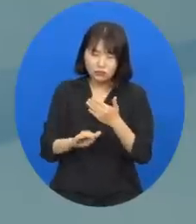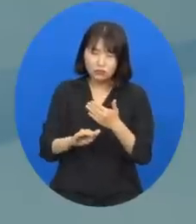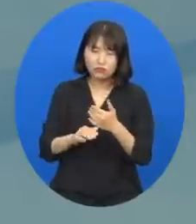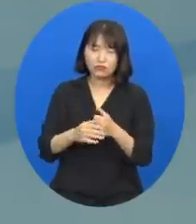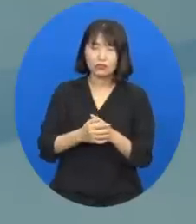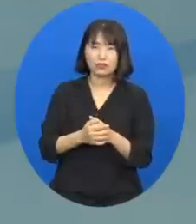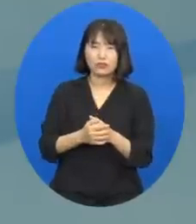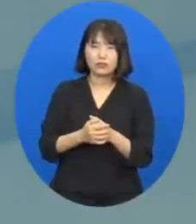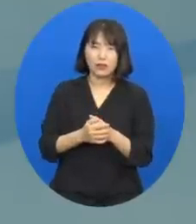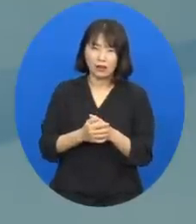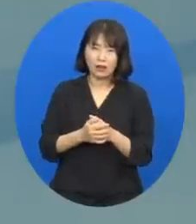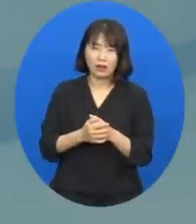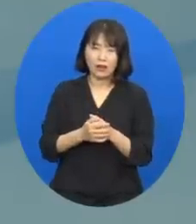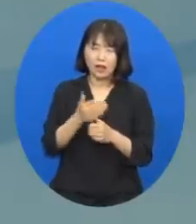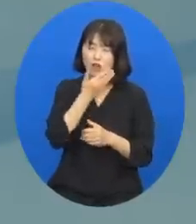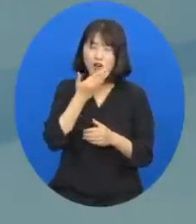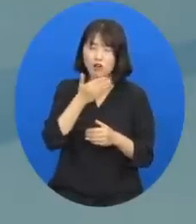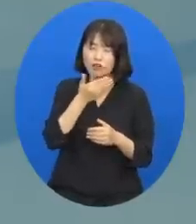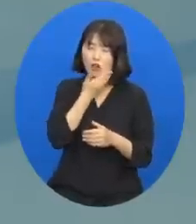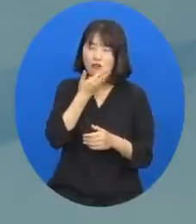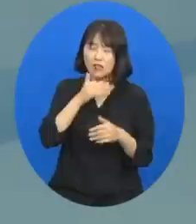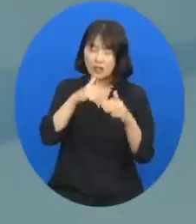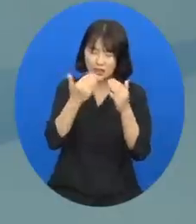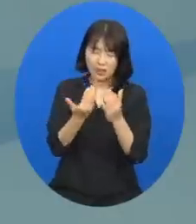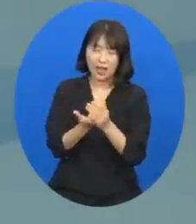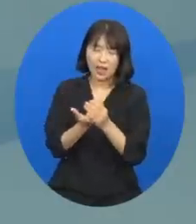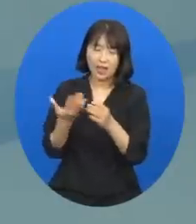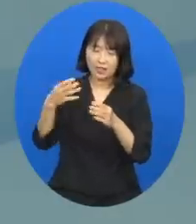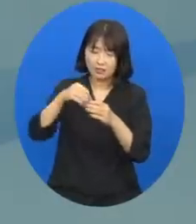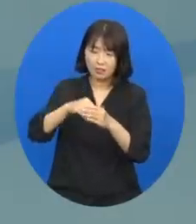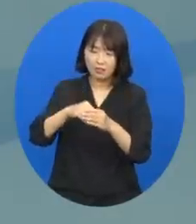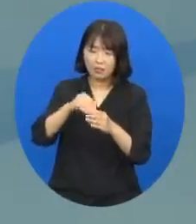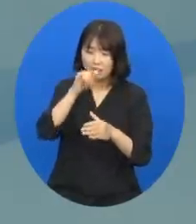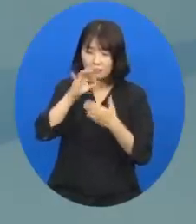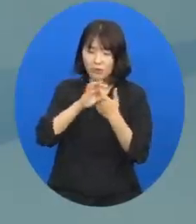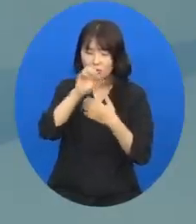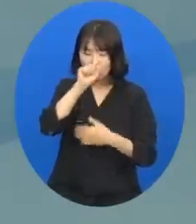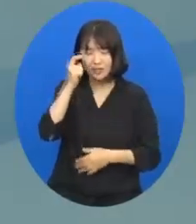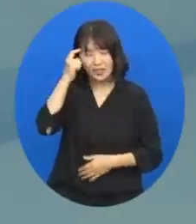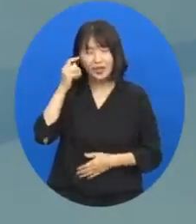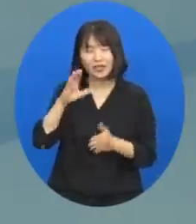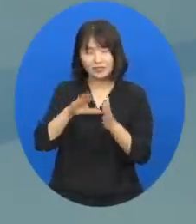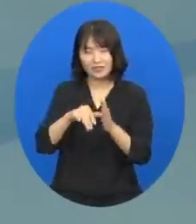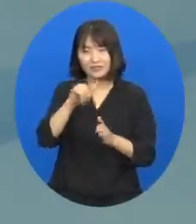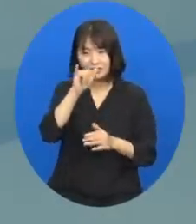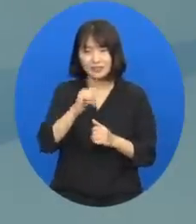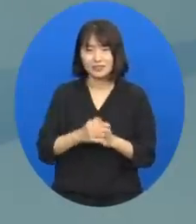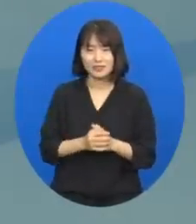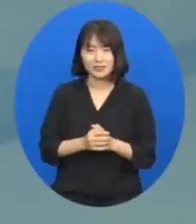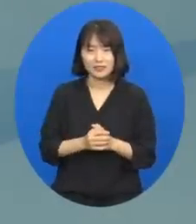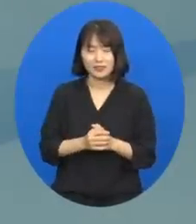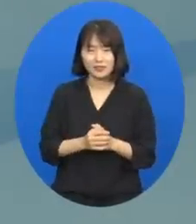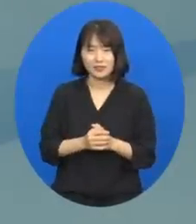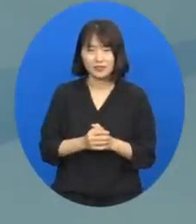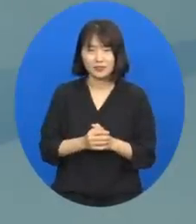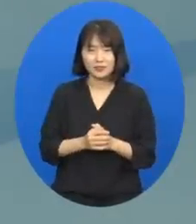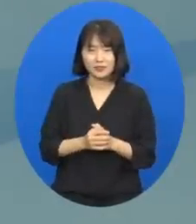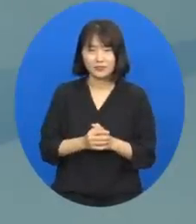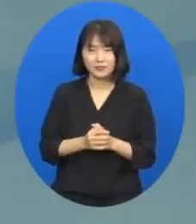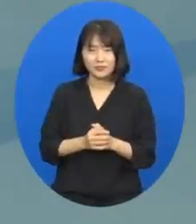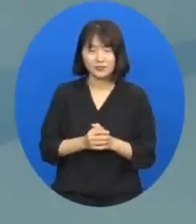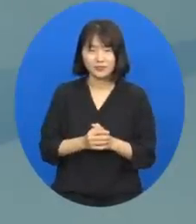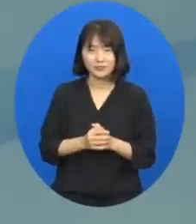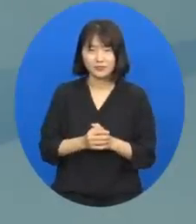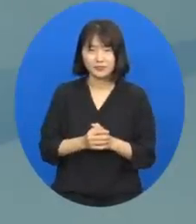것입니다 거기에 잘 먹자고 광양항 거 아니에요 그 산은 주식 입어요 만남 안 먹으면 모든